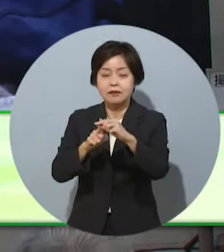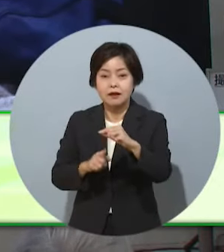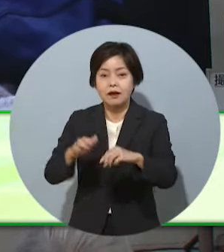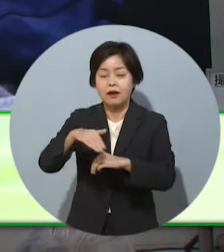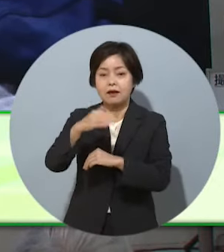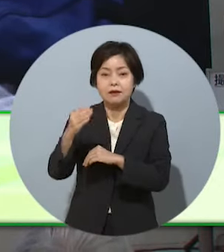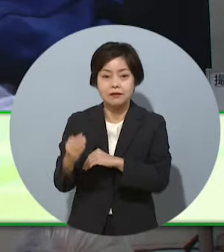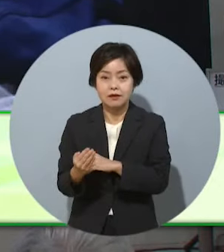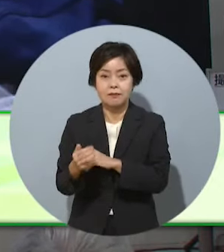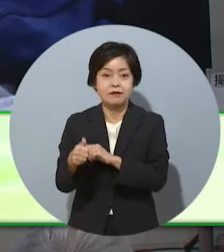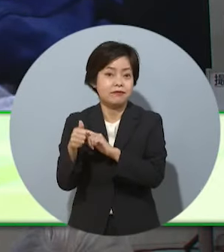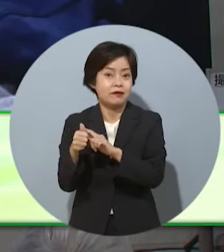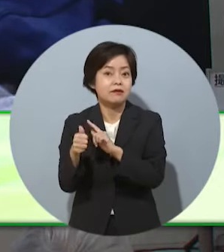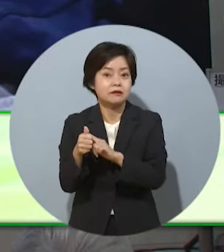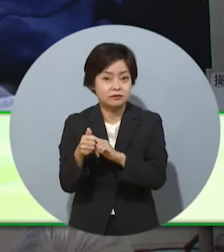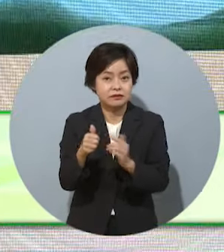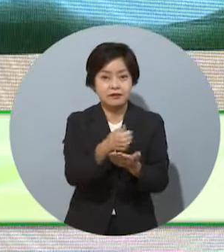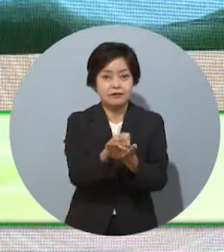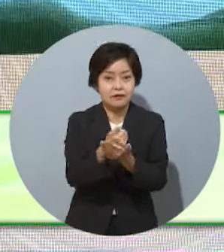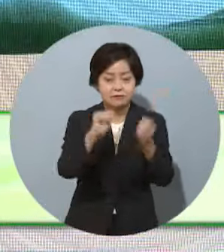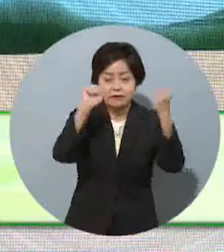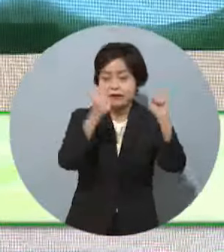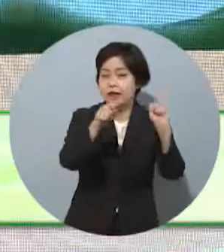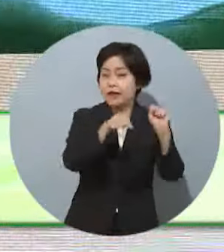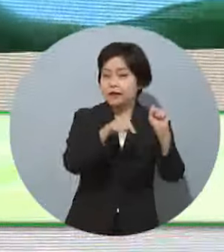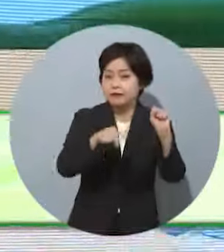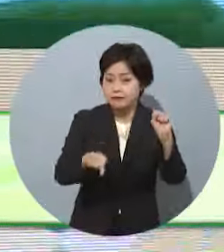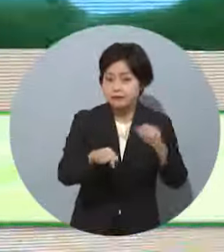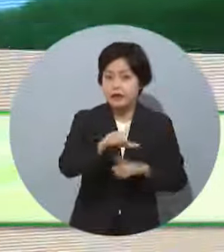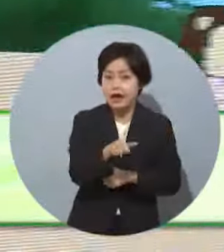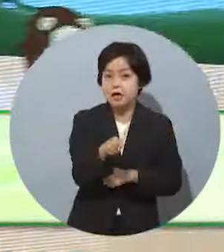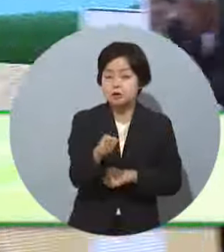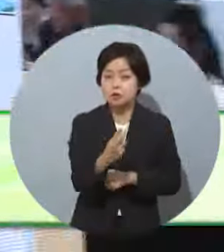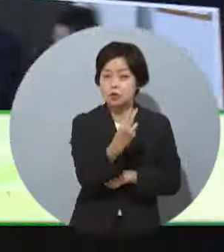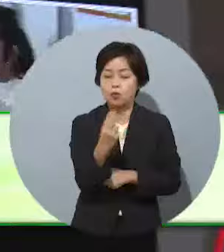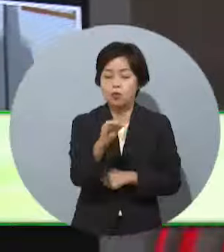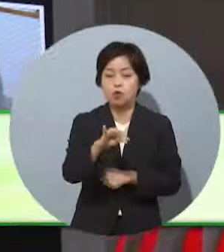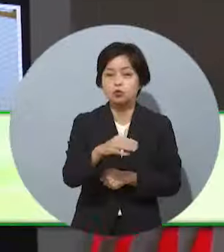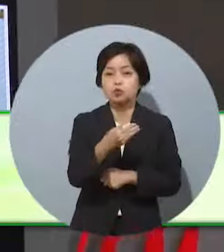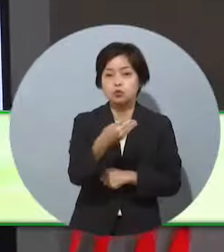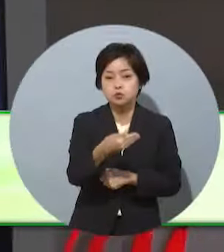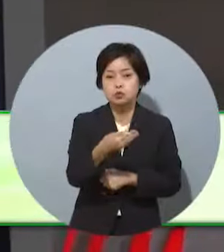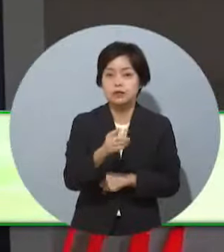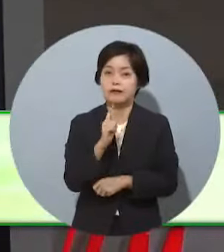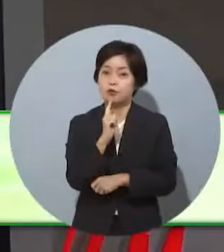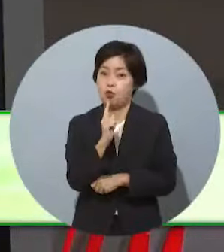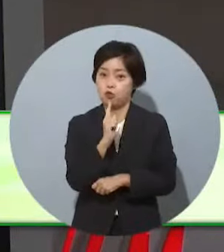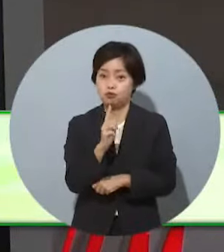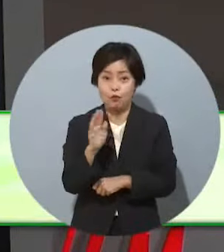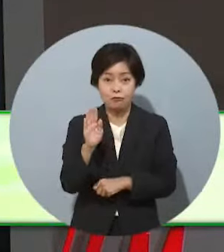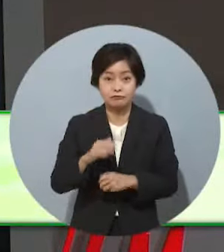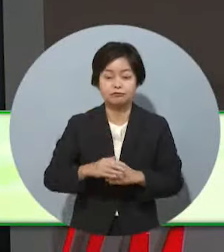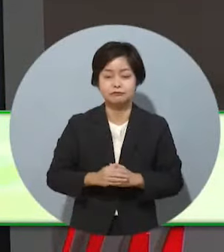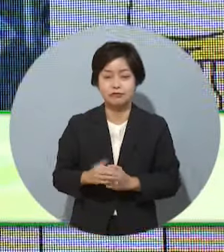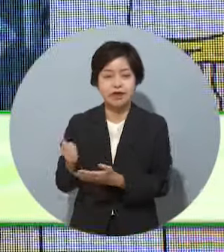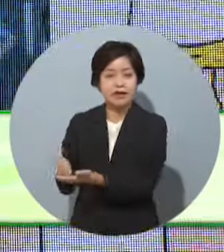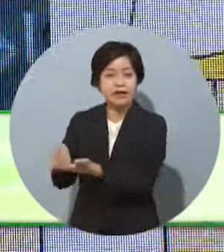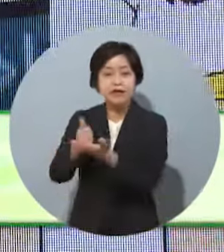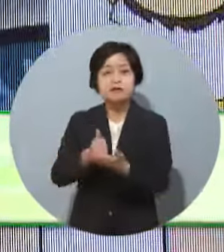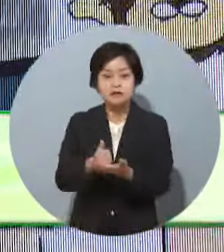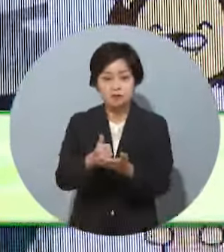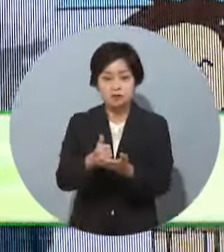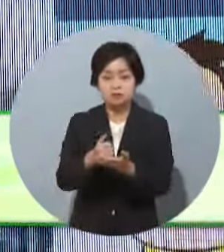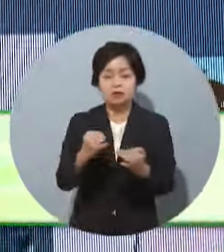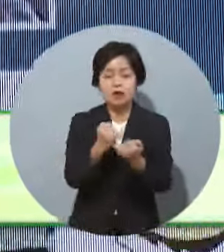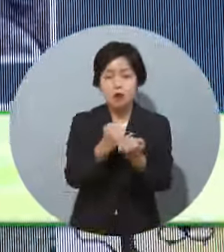秀幸さんや寝たきり芸人アソドックさんによるトークショーをはじめ、ゲストやオンラインで参